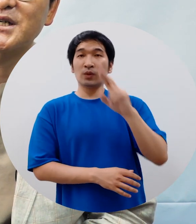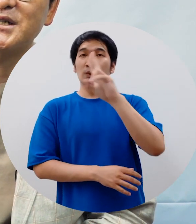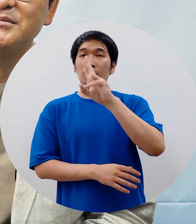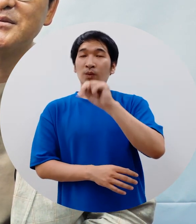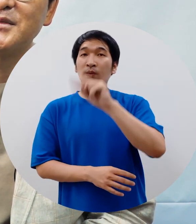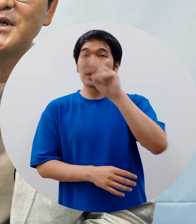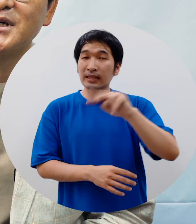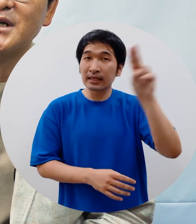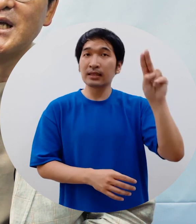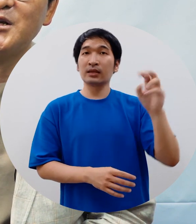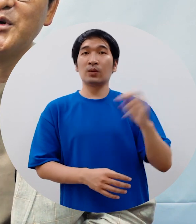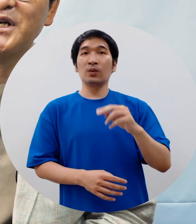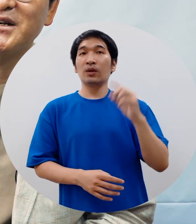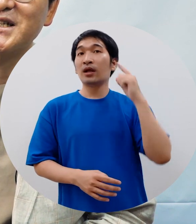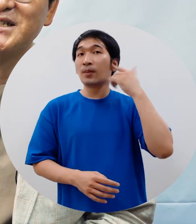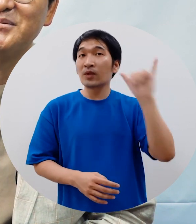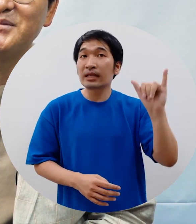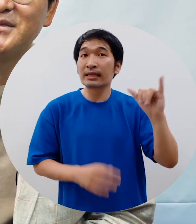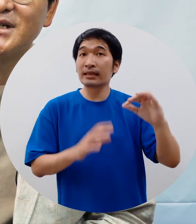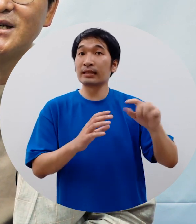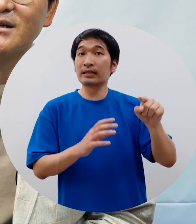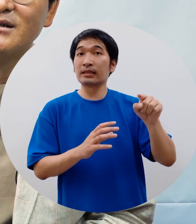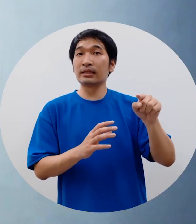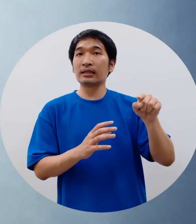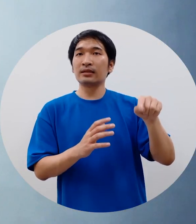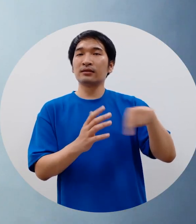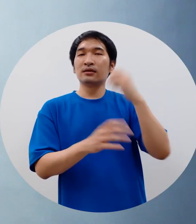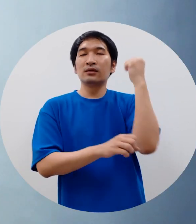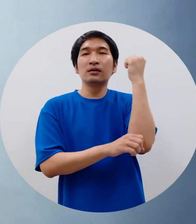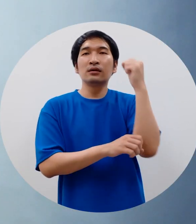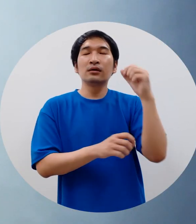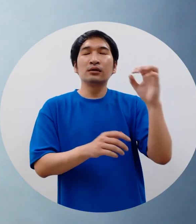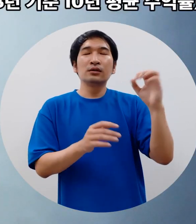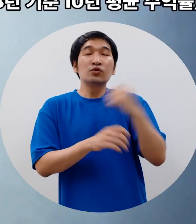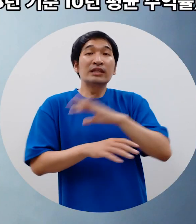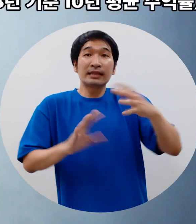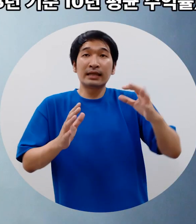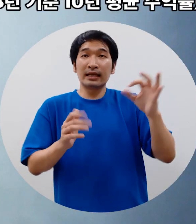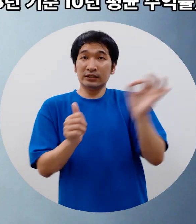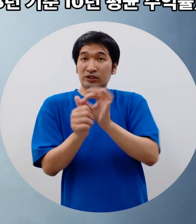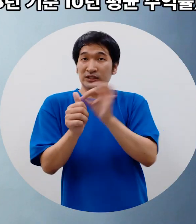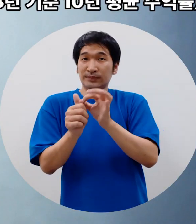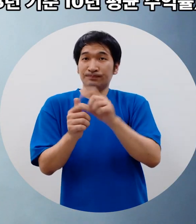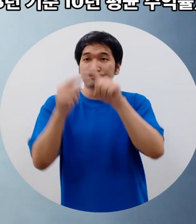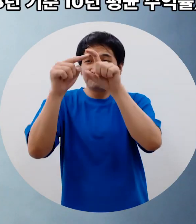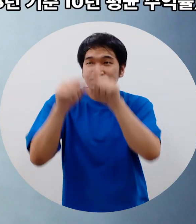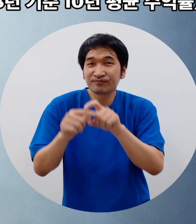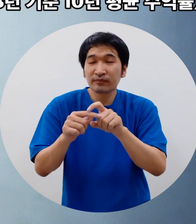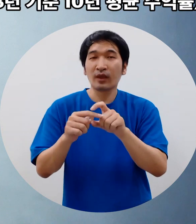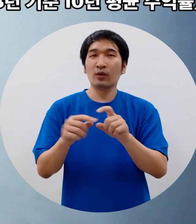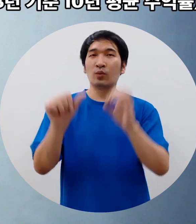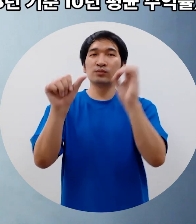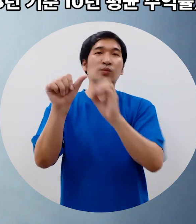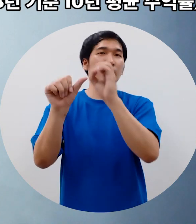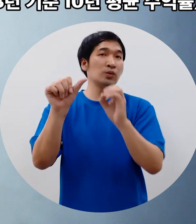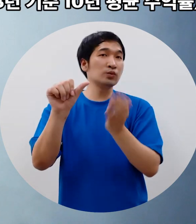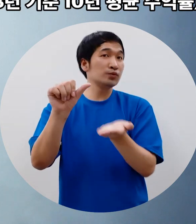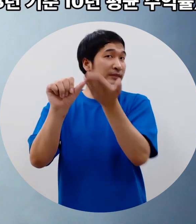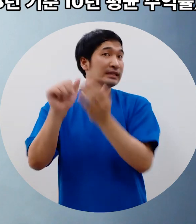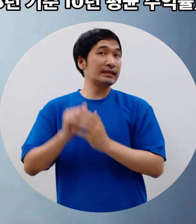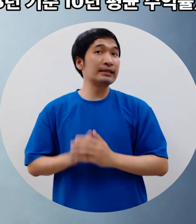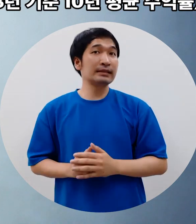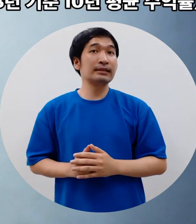노르웨이 연기금, 캘리포니아 연기금, 근데 우리나라 국민연금만 평균 수익률이